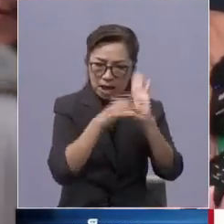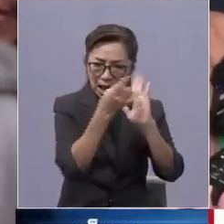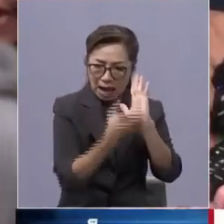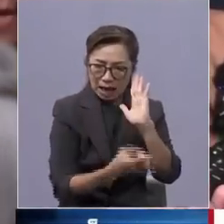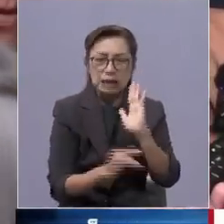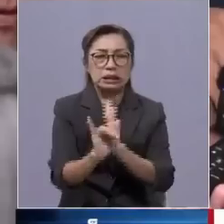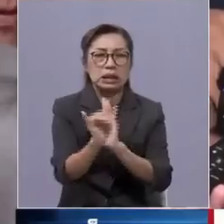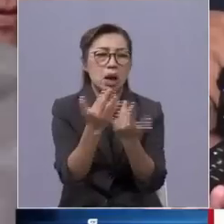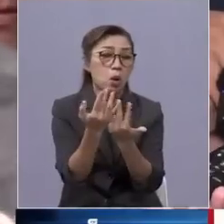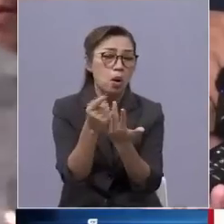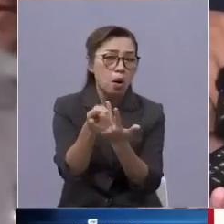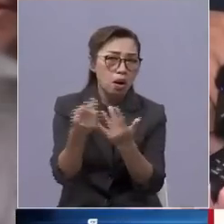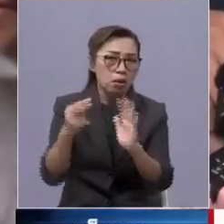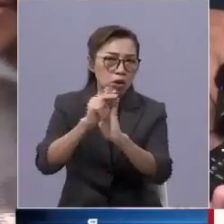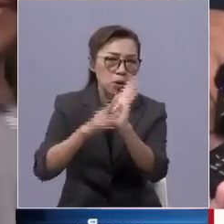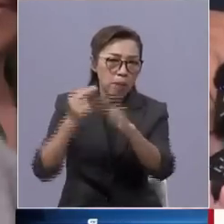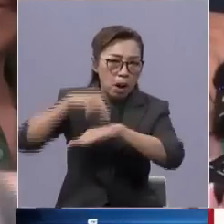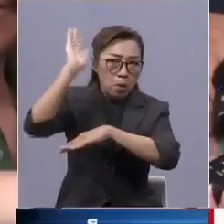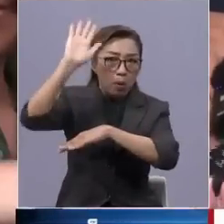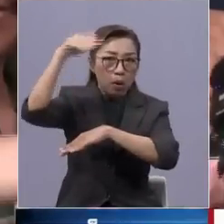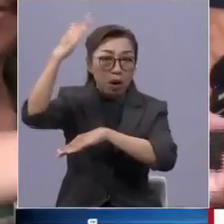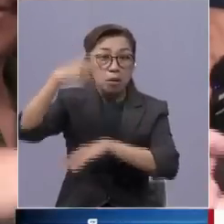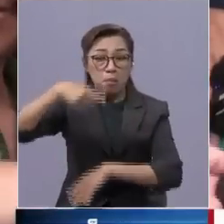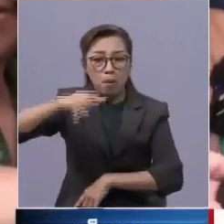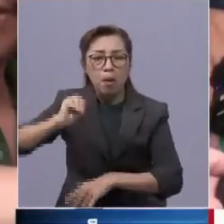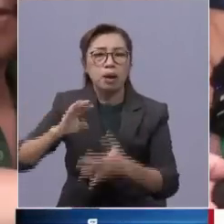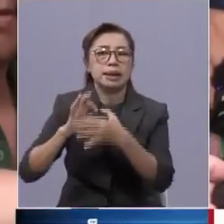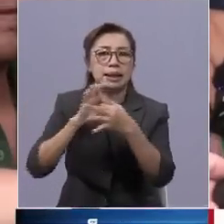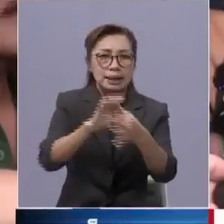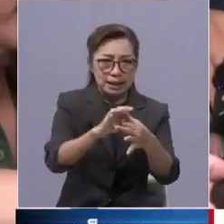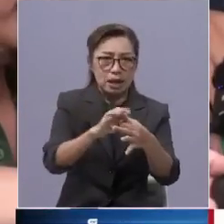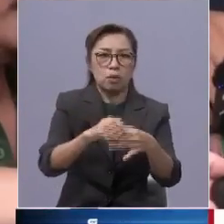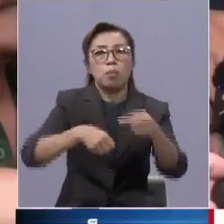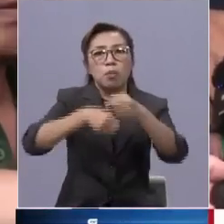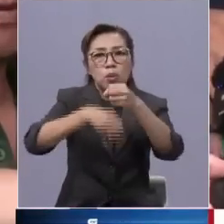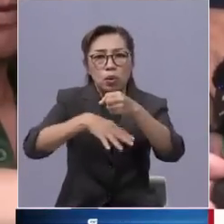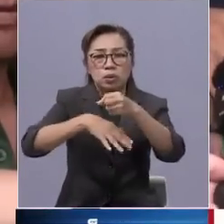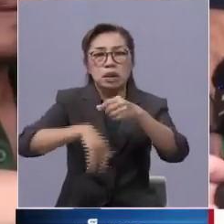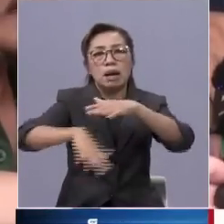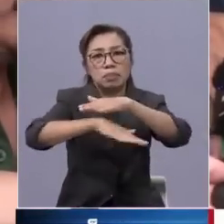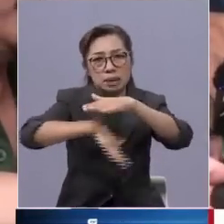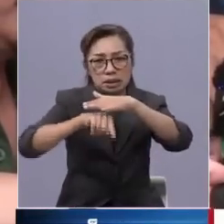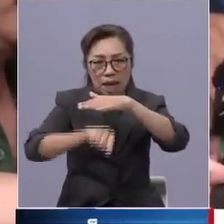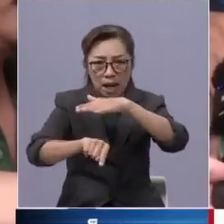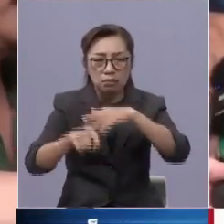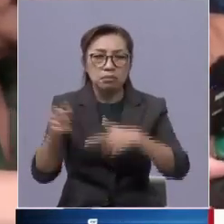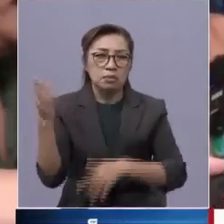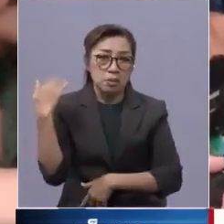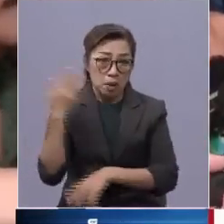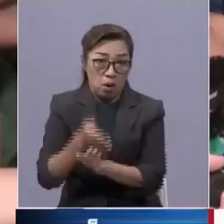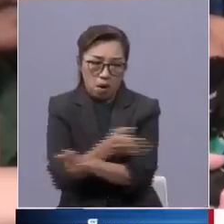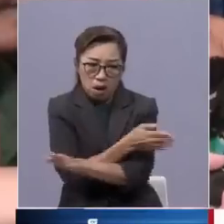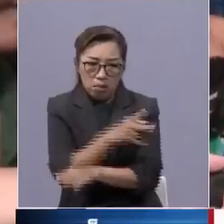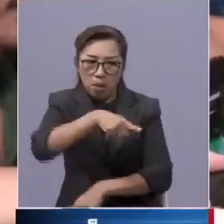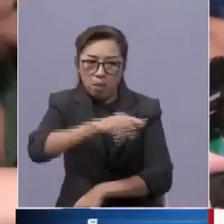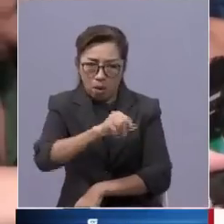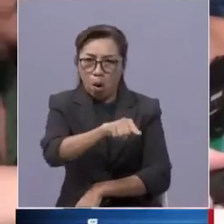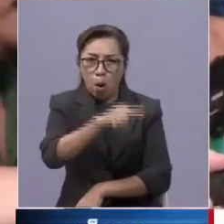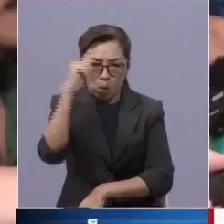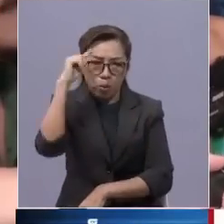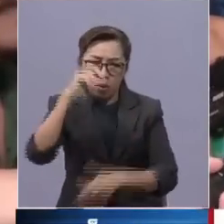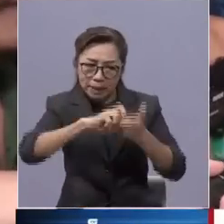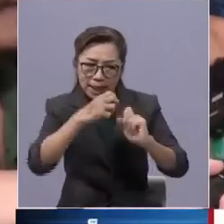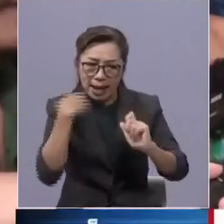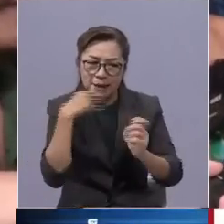ป็นเรื่องที่เกี่ยวกับโครงสร้างพื้นฐานโดยยอมรับว่านโยบายจากเท่าที่ดูมามีปัญหาบ้างแต่เชื่อว่าจะแก้ได้ทำงานร่วมกัน